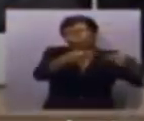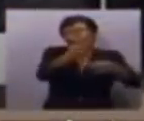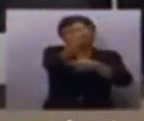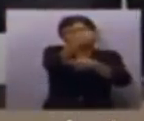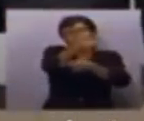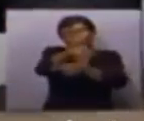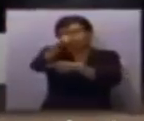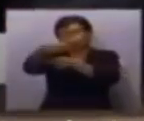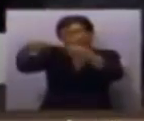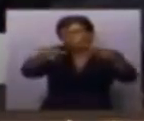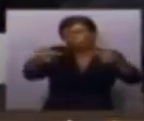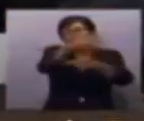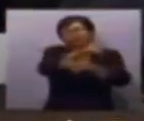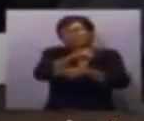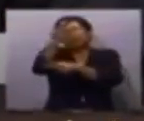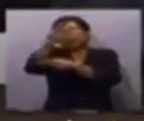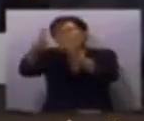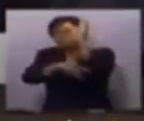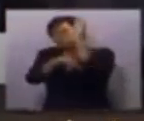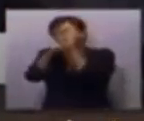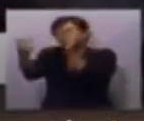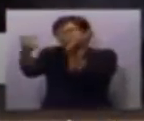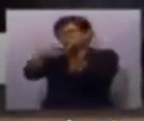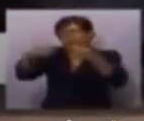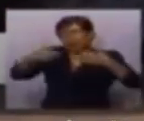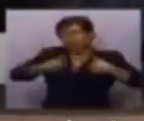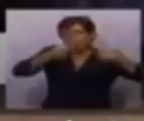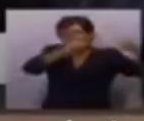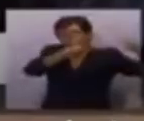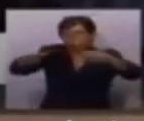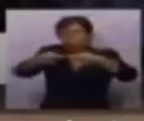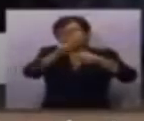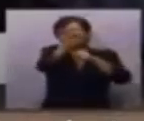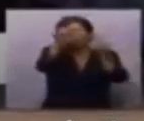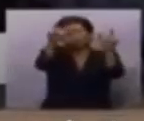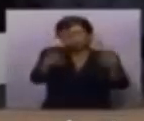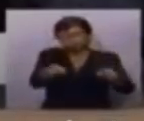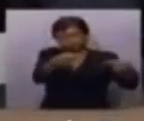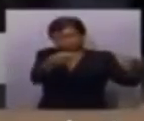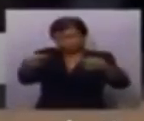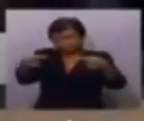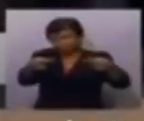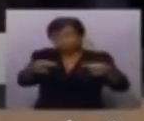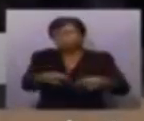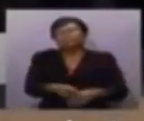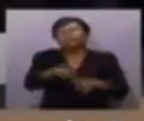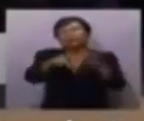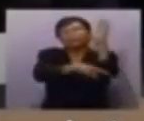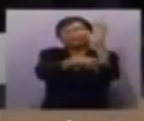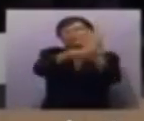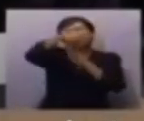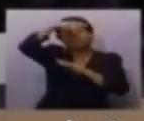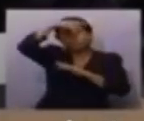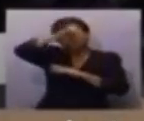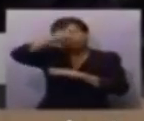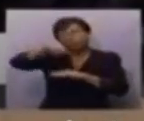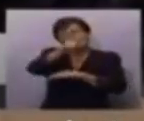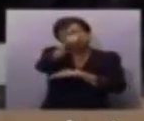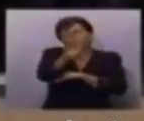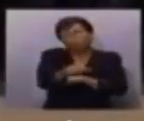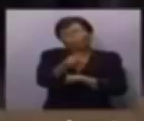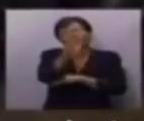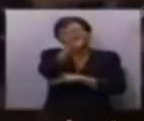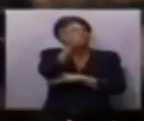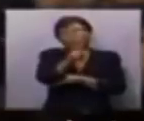tiga penjuru manakala 16 parlimen lagi menyaksikan persaingan satu lawan satu. Di Parlimen Petra Jaya, calon BM